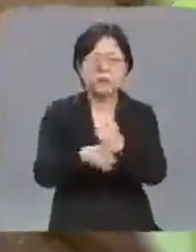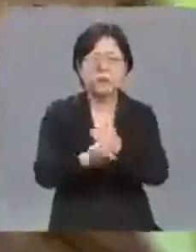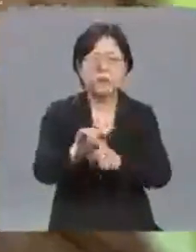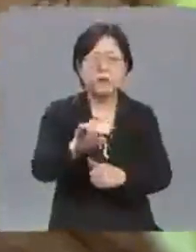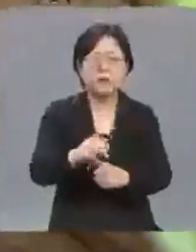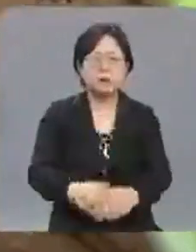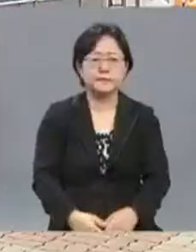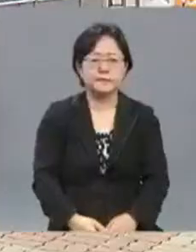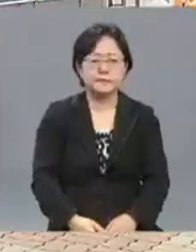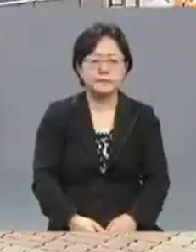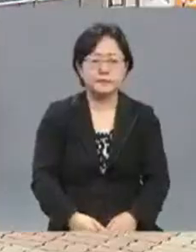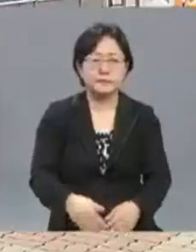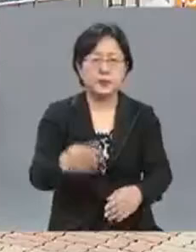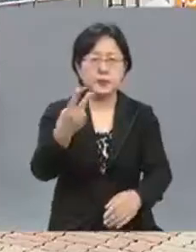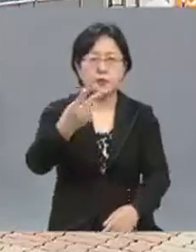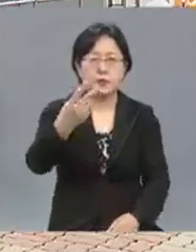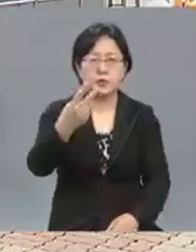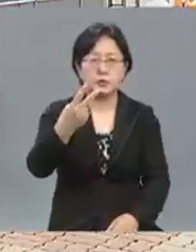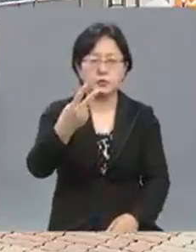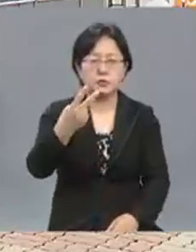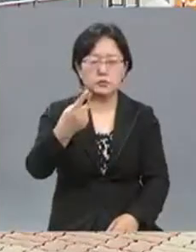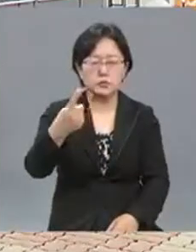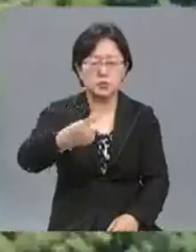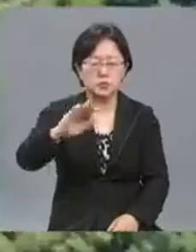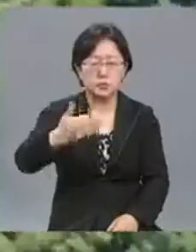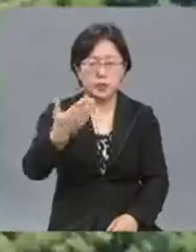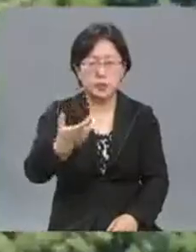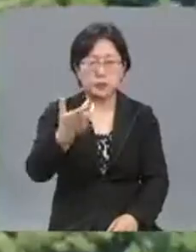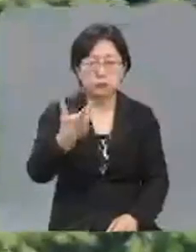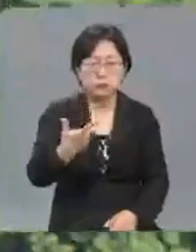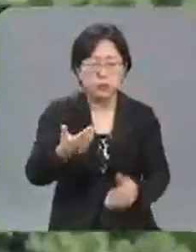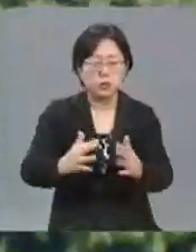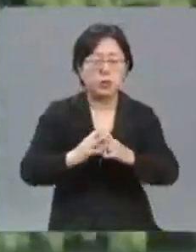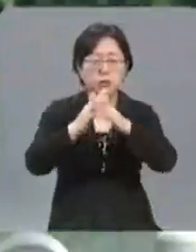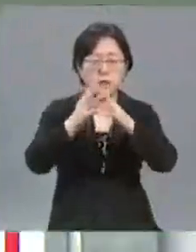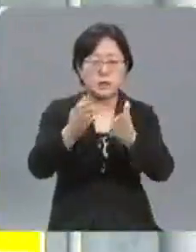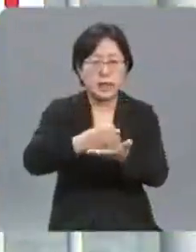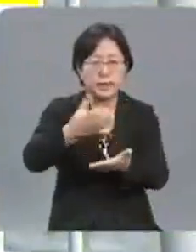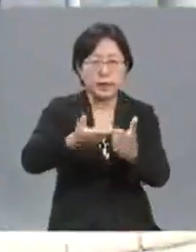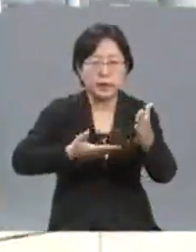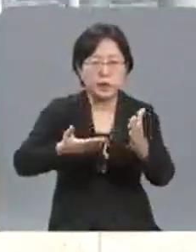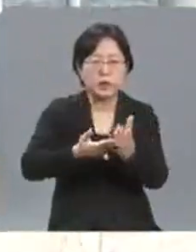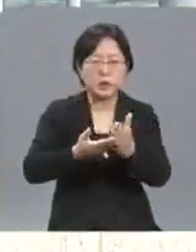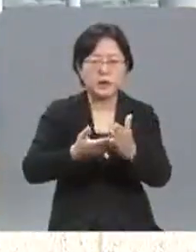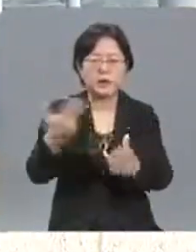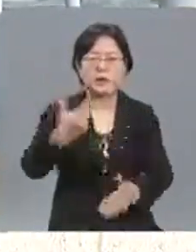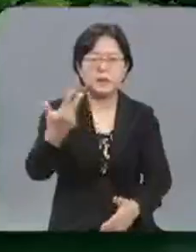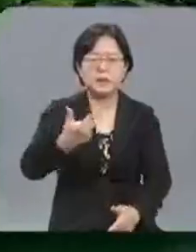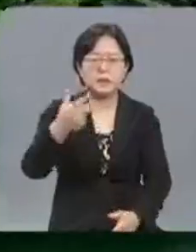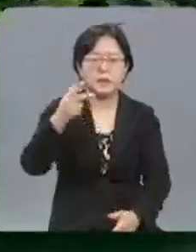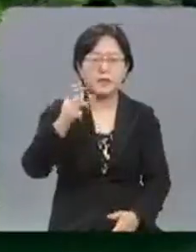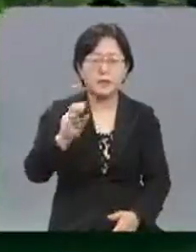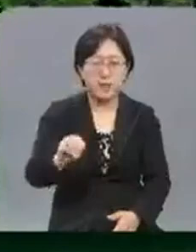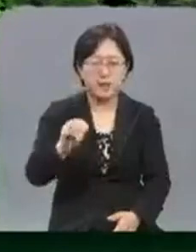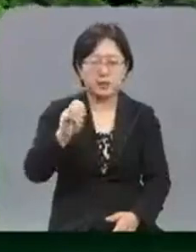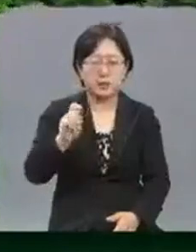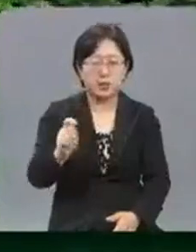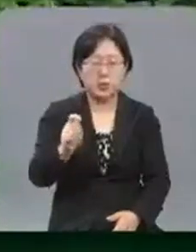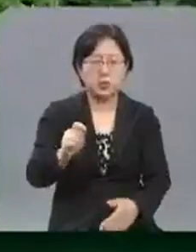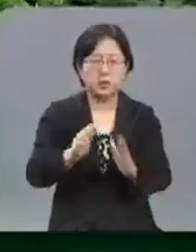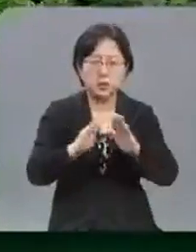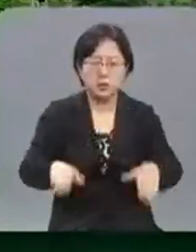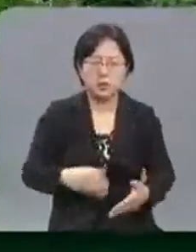하나였습니다. 지난 1976년 준공된 담양호는 총 저수량이 7천여 만 톤으로 전남